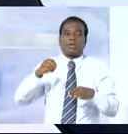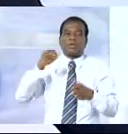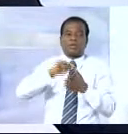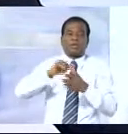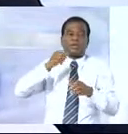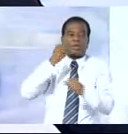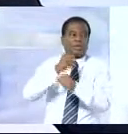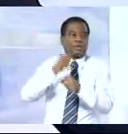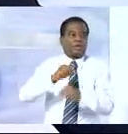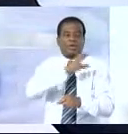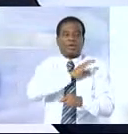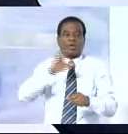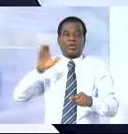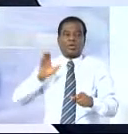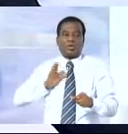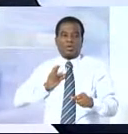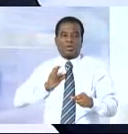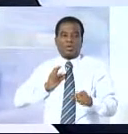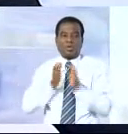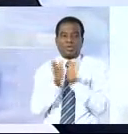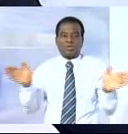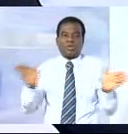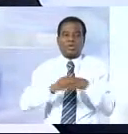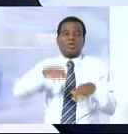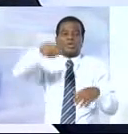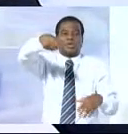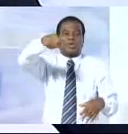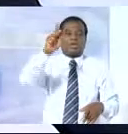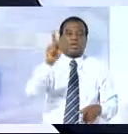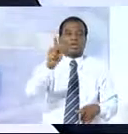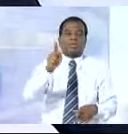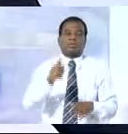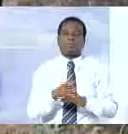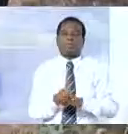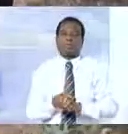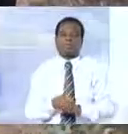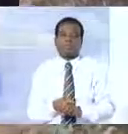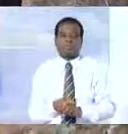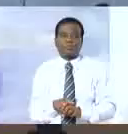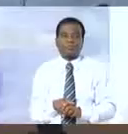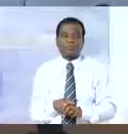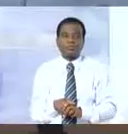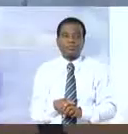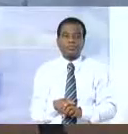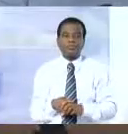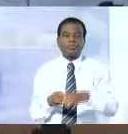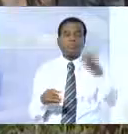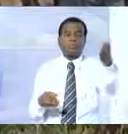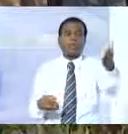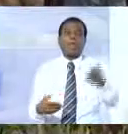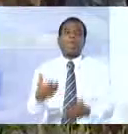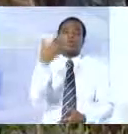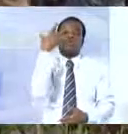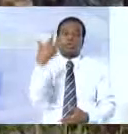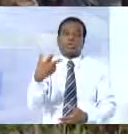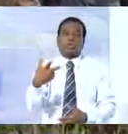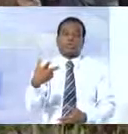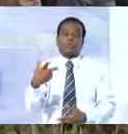c'est l'œuvre du conseil général de San Pedro. Le commentaire de Thérèse Yoboué. Niaque, Ouleke et